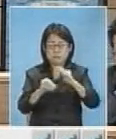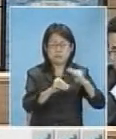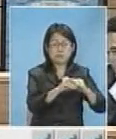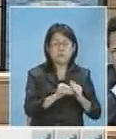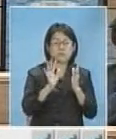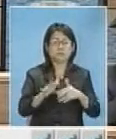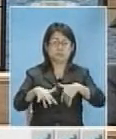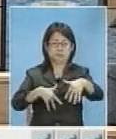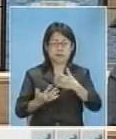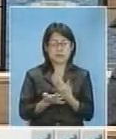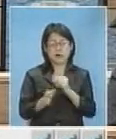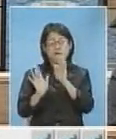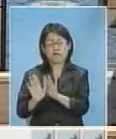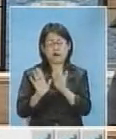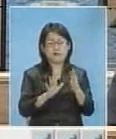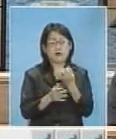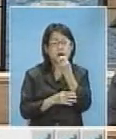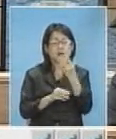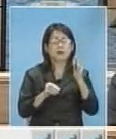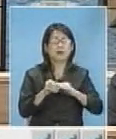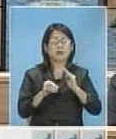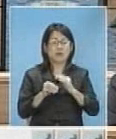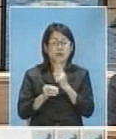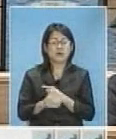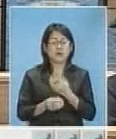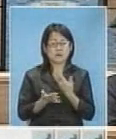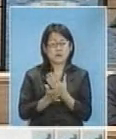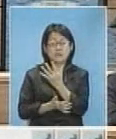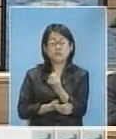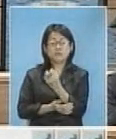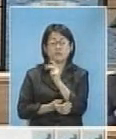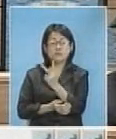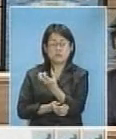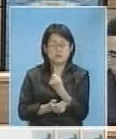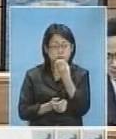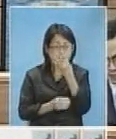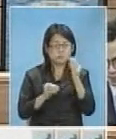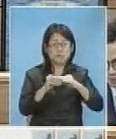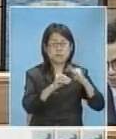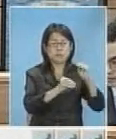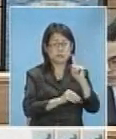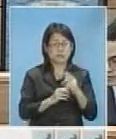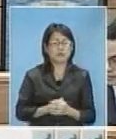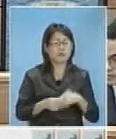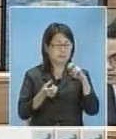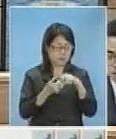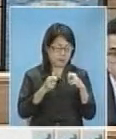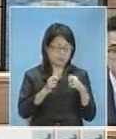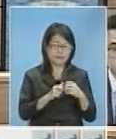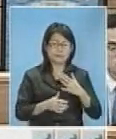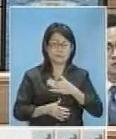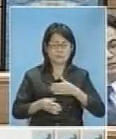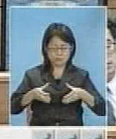ารคือใครก็คือพี่น้องประชาชนนั่นเองและนี่ก็คือความหละหลวมที่ทางพรรคฝ่ายค้